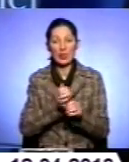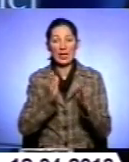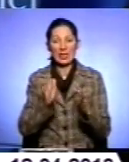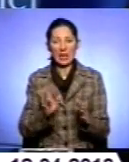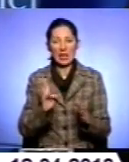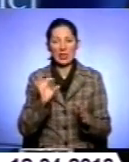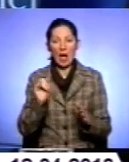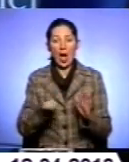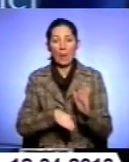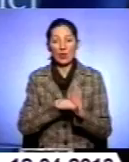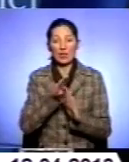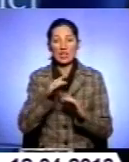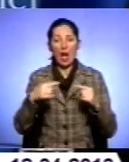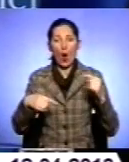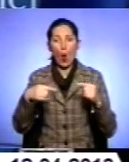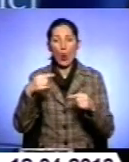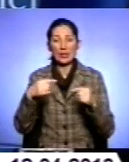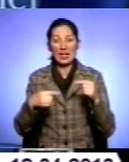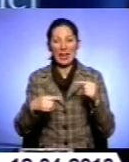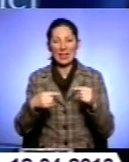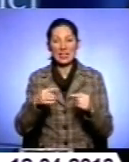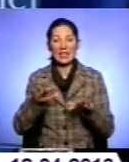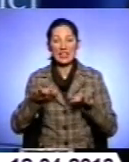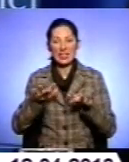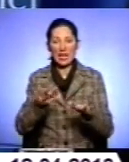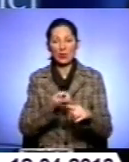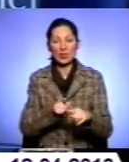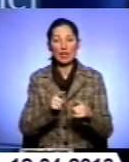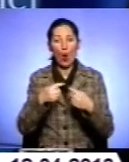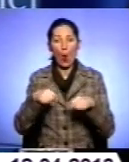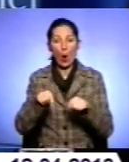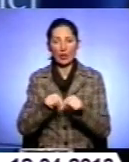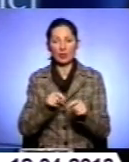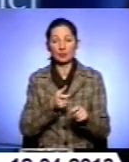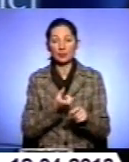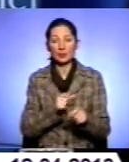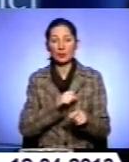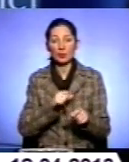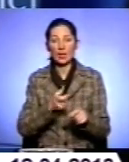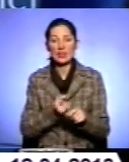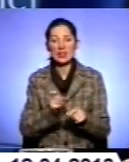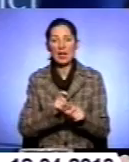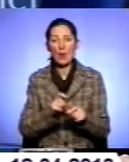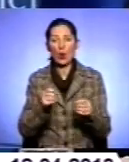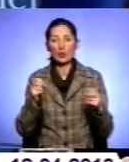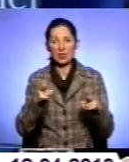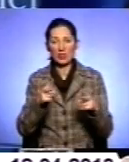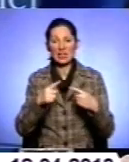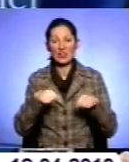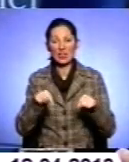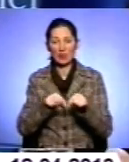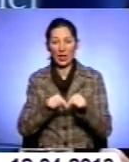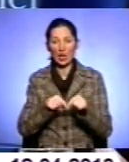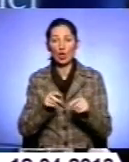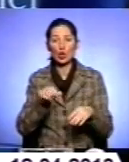на підвищення координації діяльності цих органів, саме у специфічній сфері, у сфері зовнішньоторгівельної